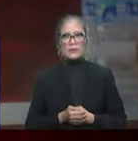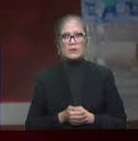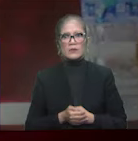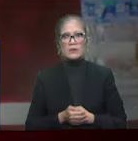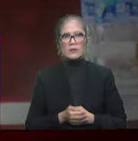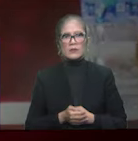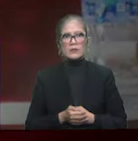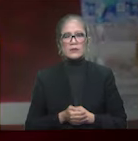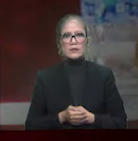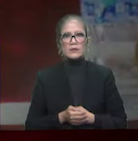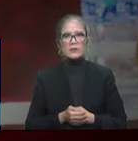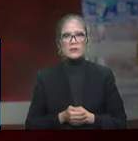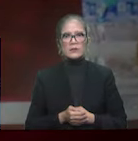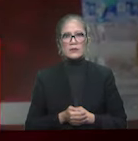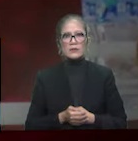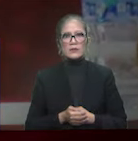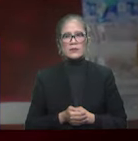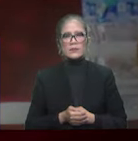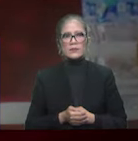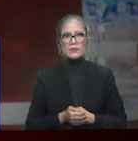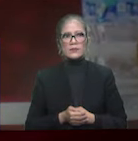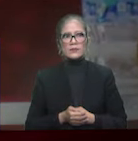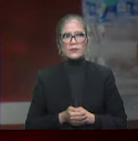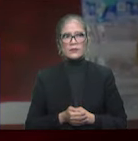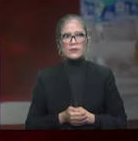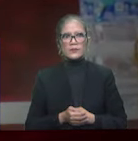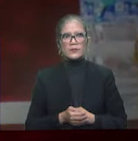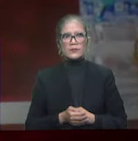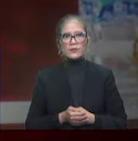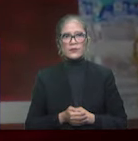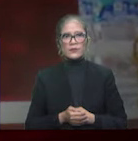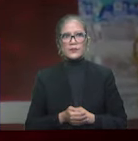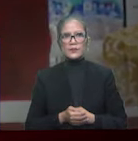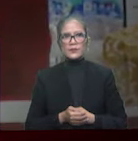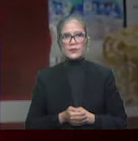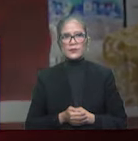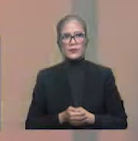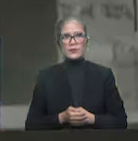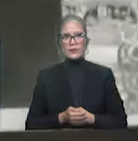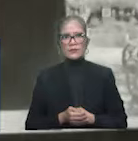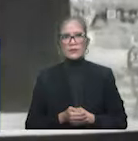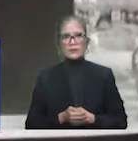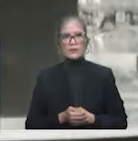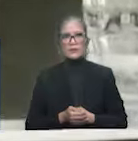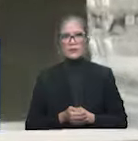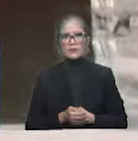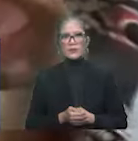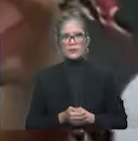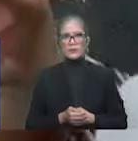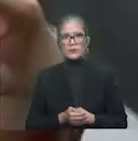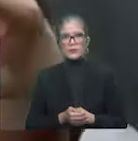Benar polisi menangkap Alwin Jabar Tikimas dalam kasus ini judi online juga, Pak? Oh, benar.